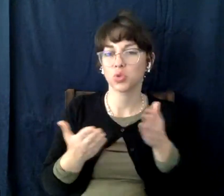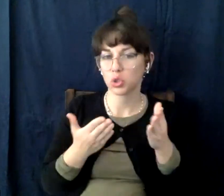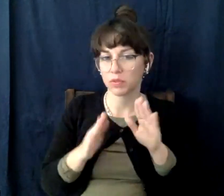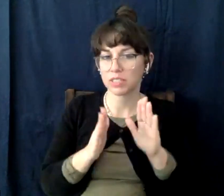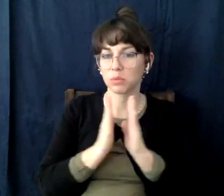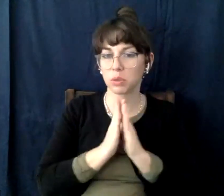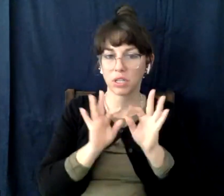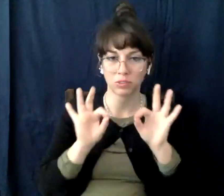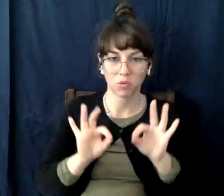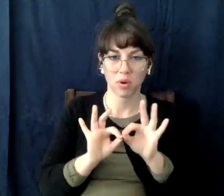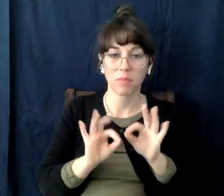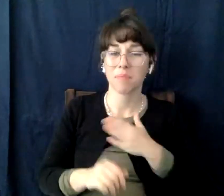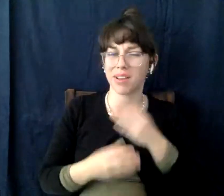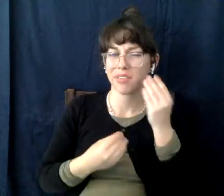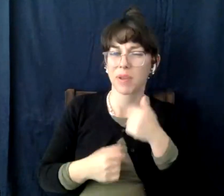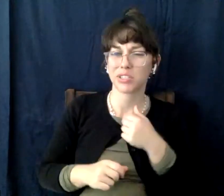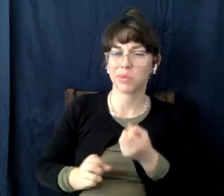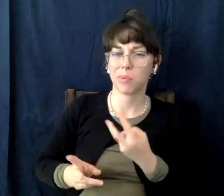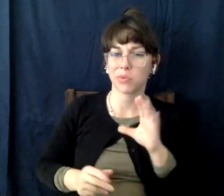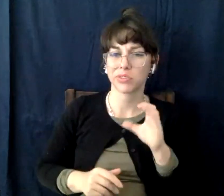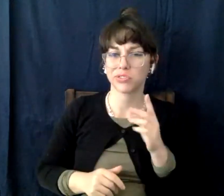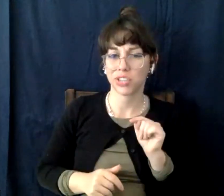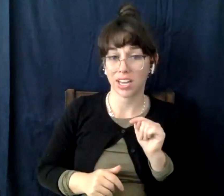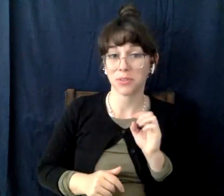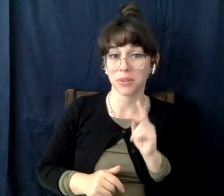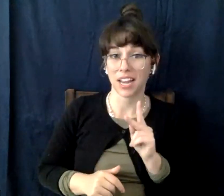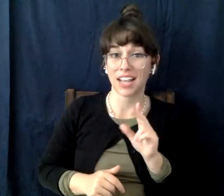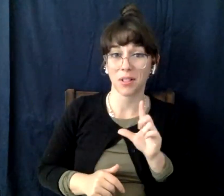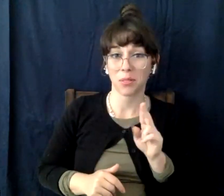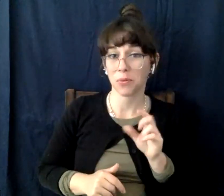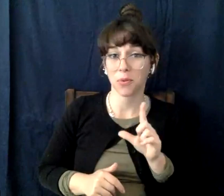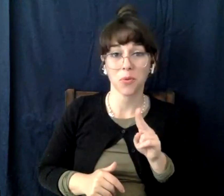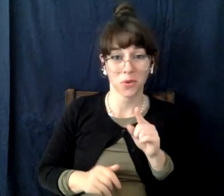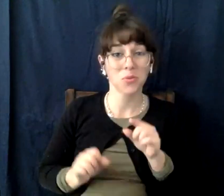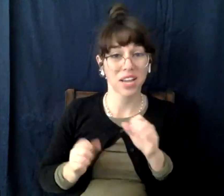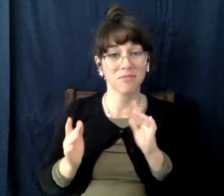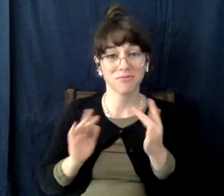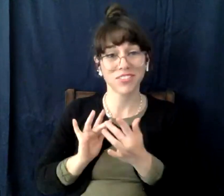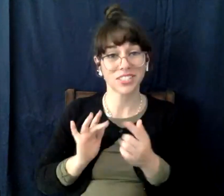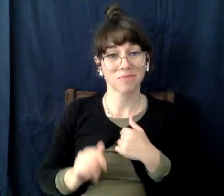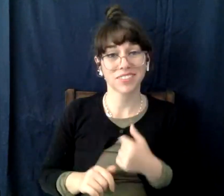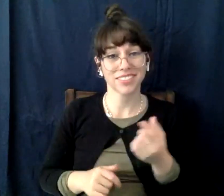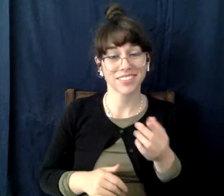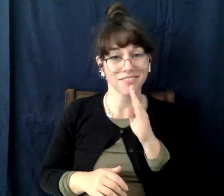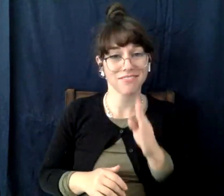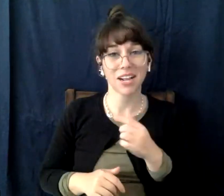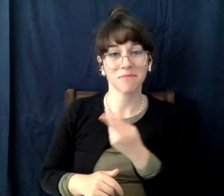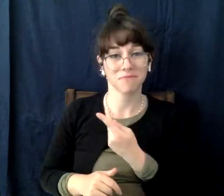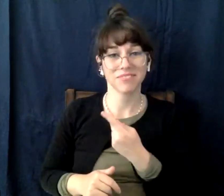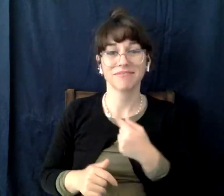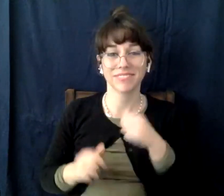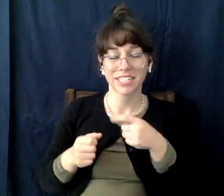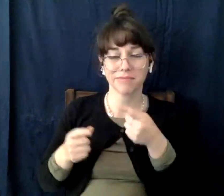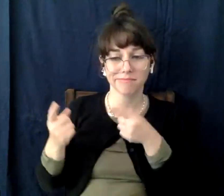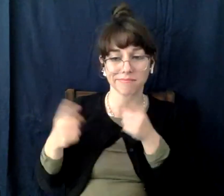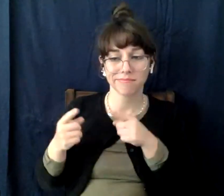contact information in the chat, Lulu, so you can reach out to me directly, and I can help you get connected to your local DOR student